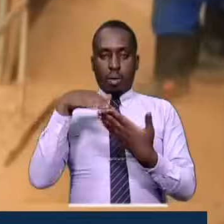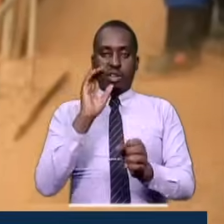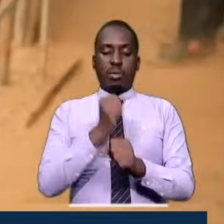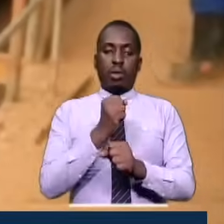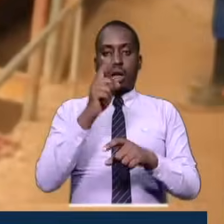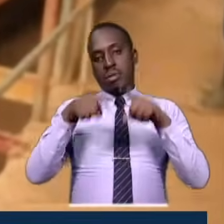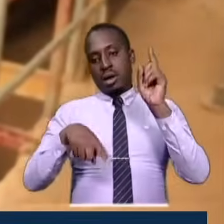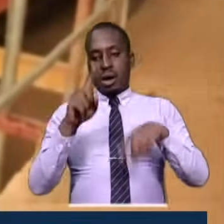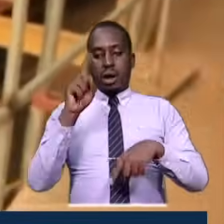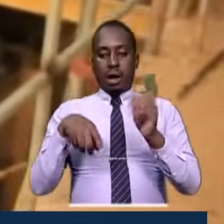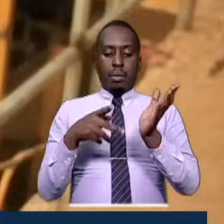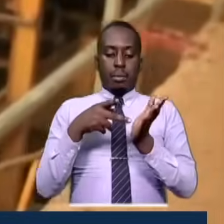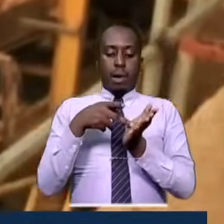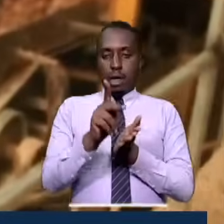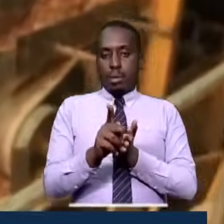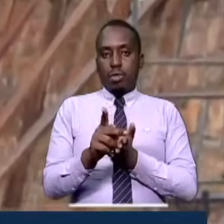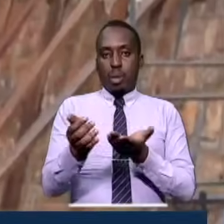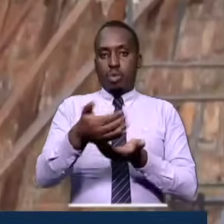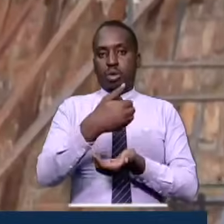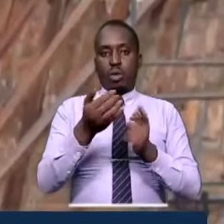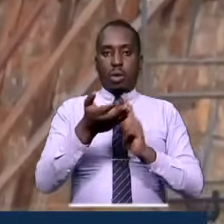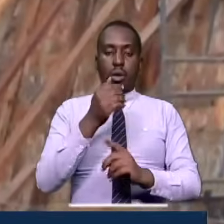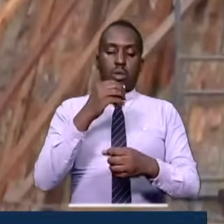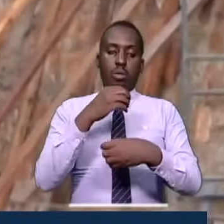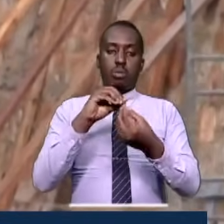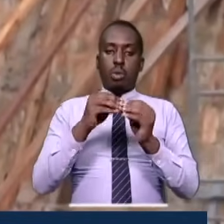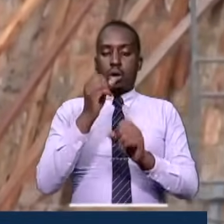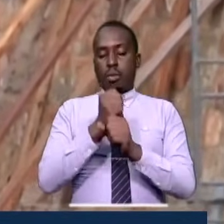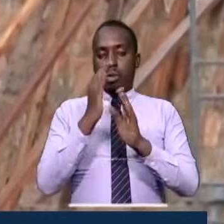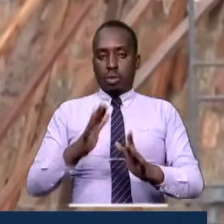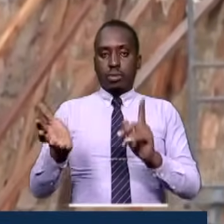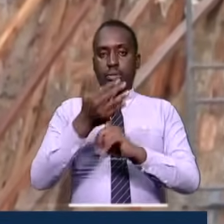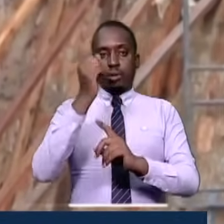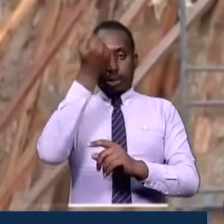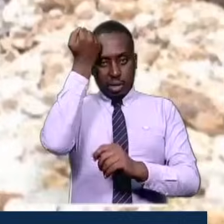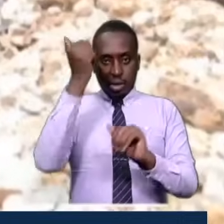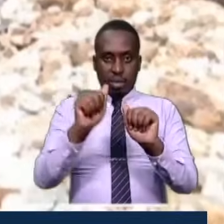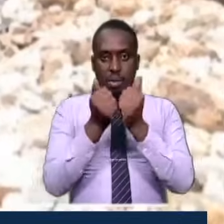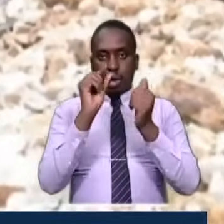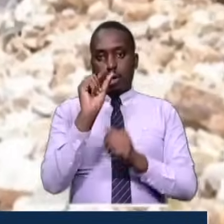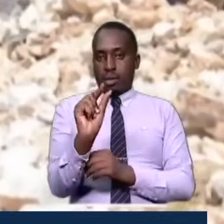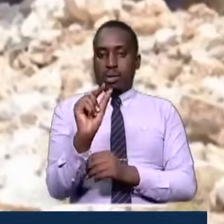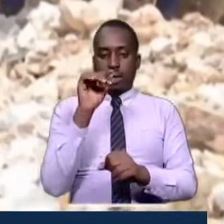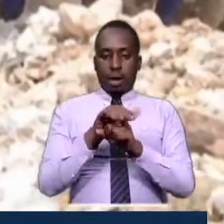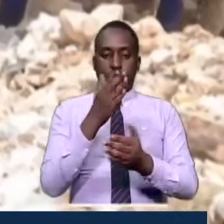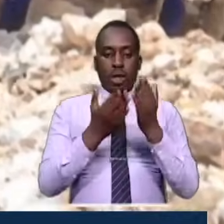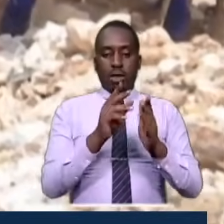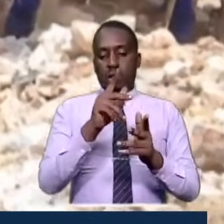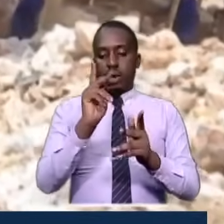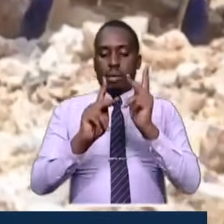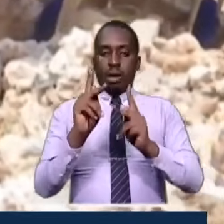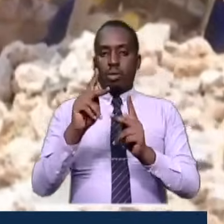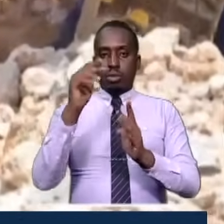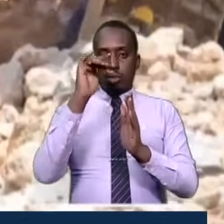banyakabyizi bahemberwa umusaruro babonye. Umubare w'abakozi bafatirwa ubwishingizi bw'impanuka ni bake ugereranyije n'abo sosiyete